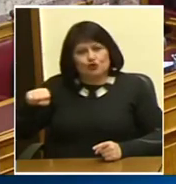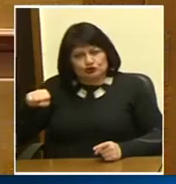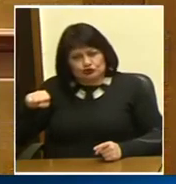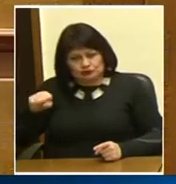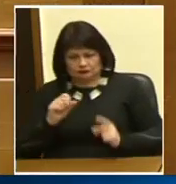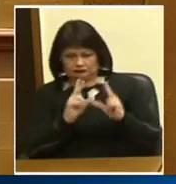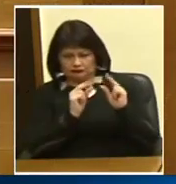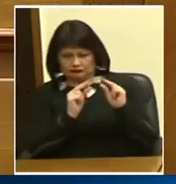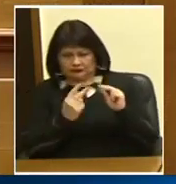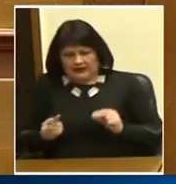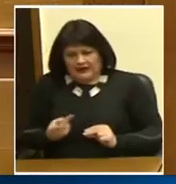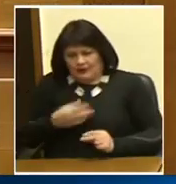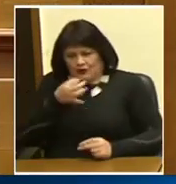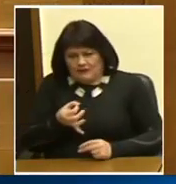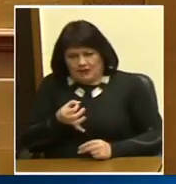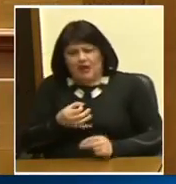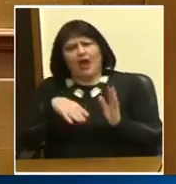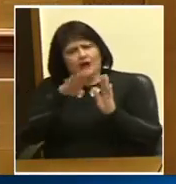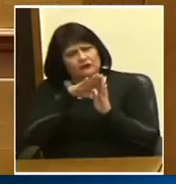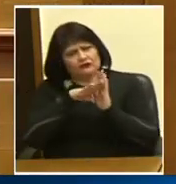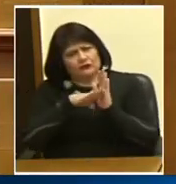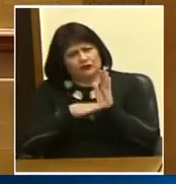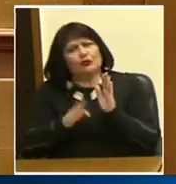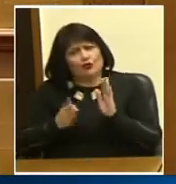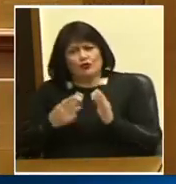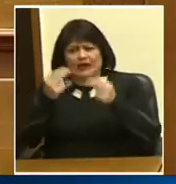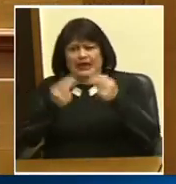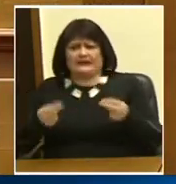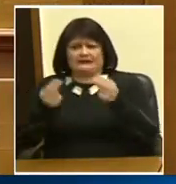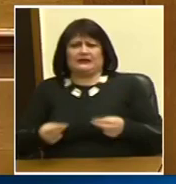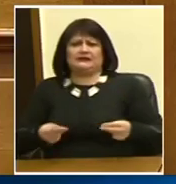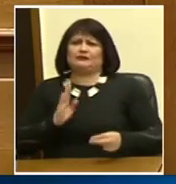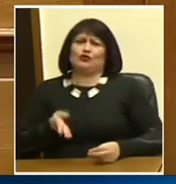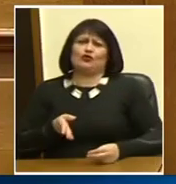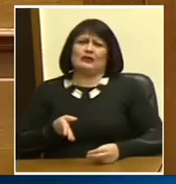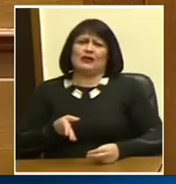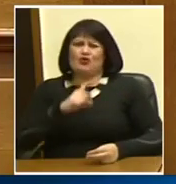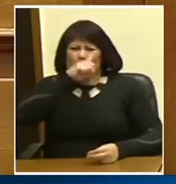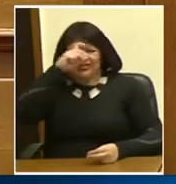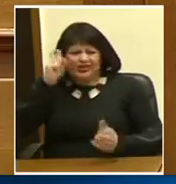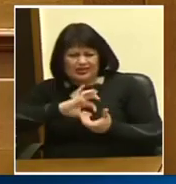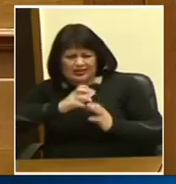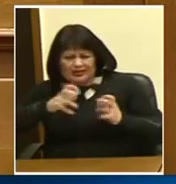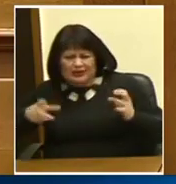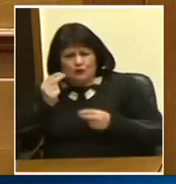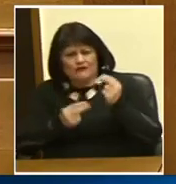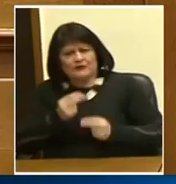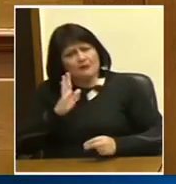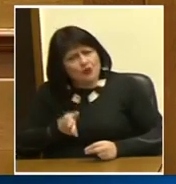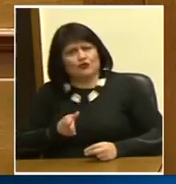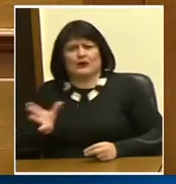προϋποθέσεις καλύπτονται, μπορούν να βρεθούν λύσεις ακόμη και στα πιο δυσεπίλητα προβλήματα.